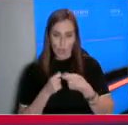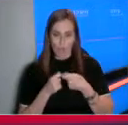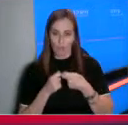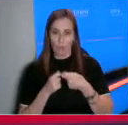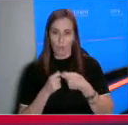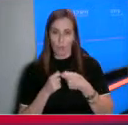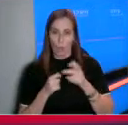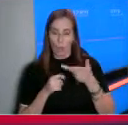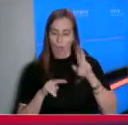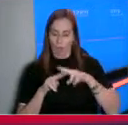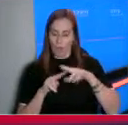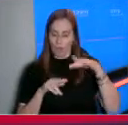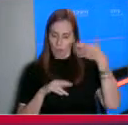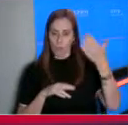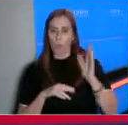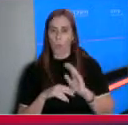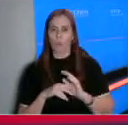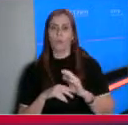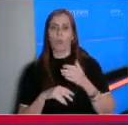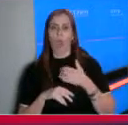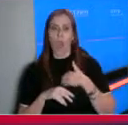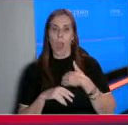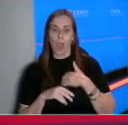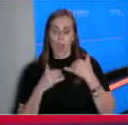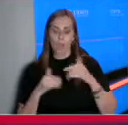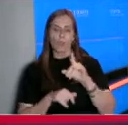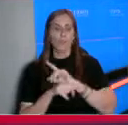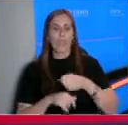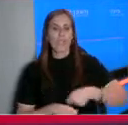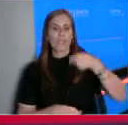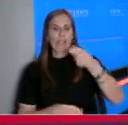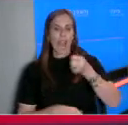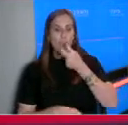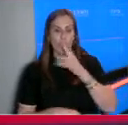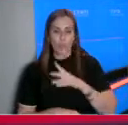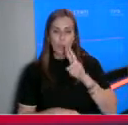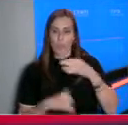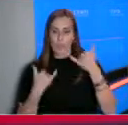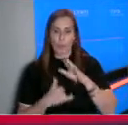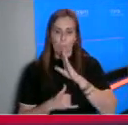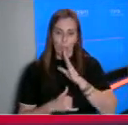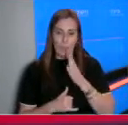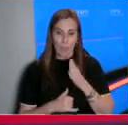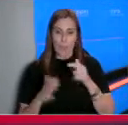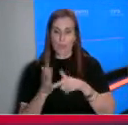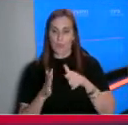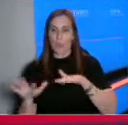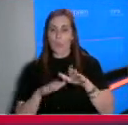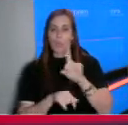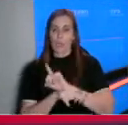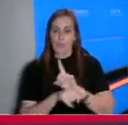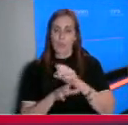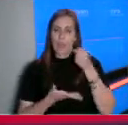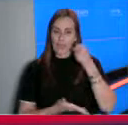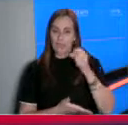נחזור על זה בתוכניות הבאות, בהקשרים אחרים. אנחנו בעונת סל התרופות. לגמרי. יש עכשיו בעיה ספציפית, בגלל שזו ממשלת מעבר